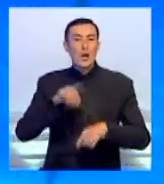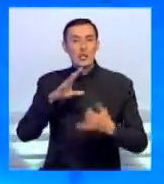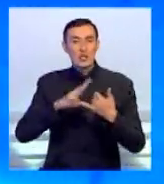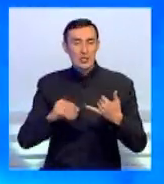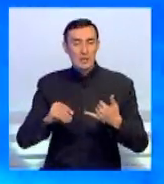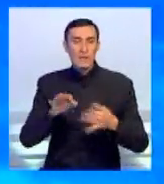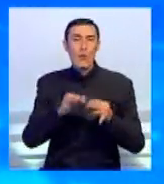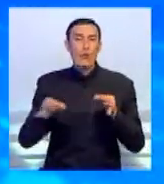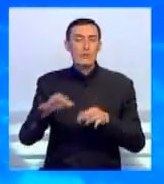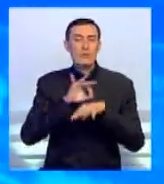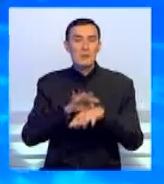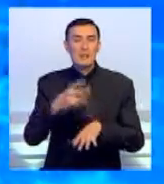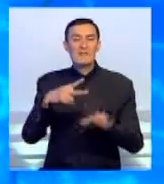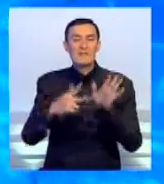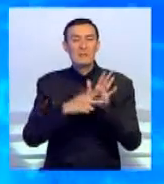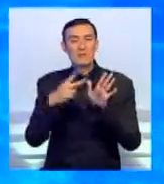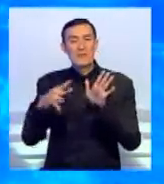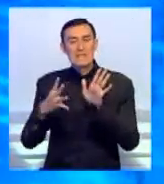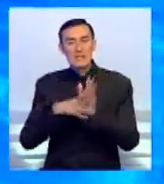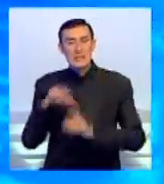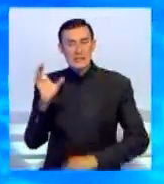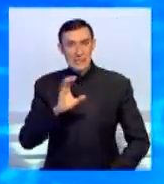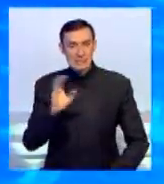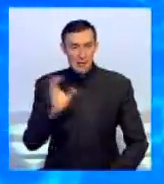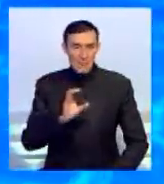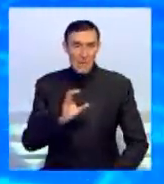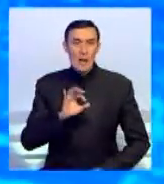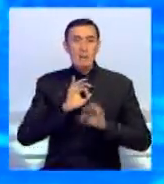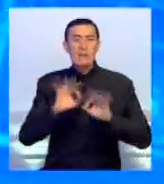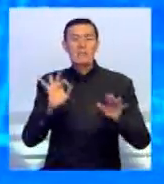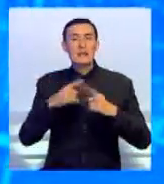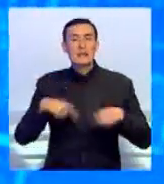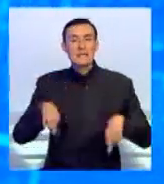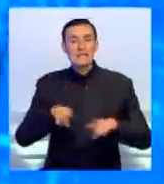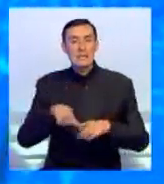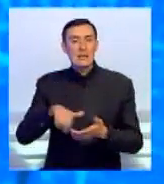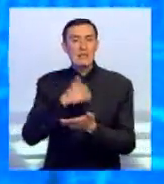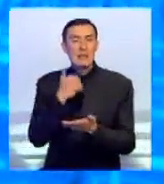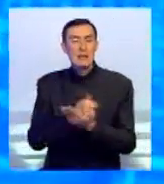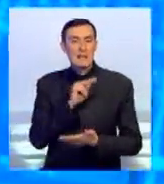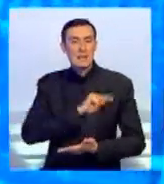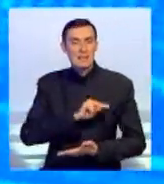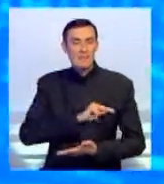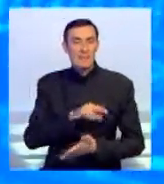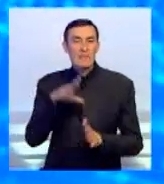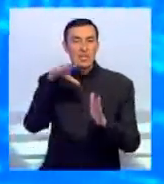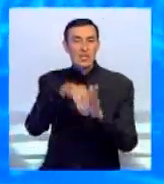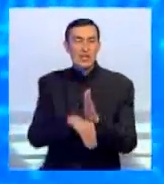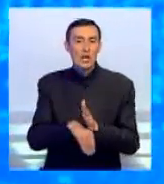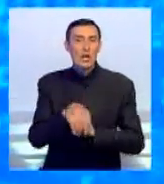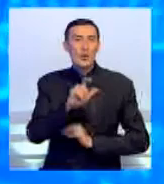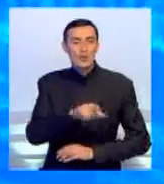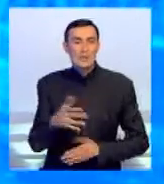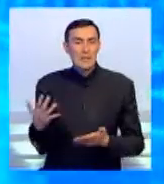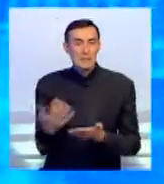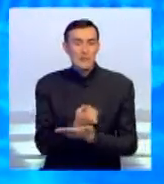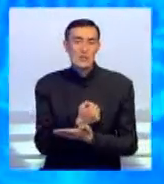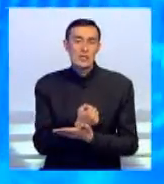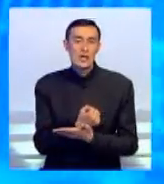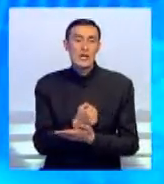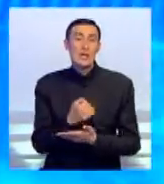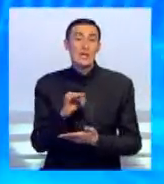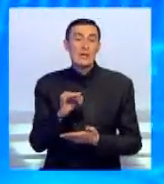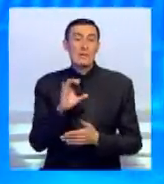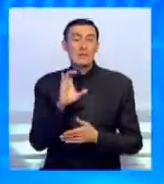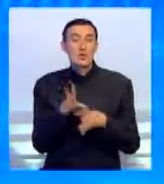пройдет в регионе 28-29 сентября. По словам организаторов, его главная миссия – вовлечение уроженцев, добившихся определенных